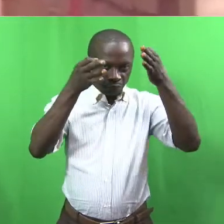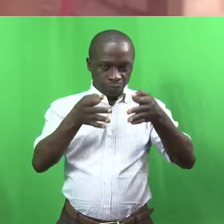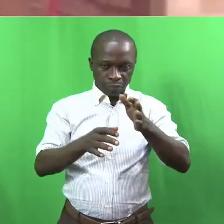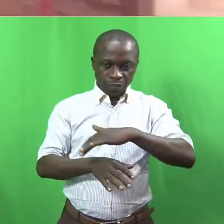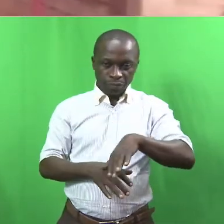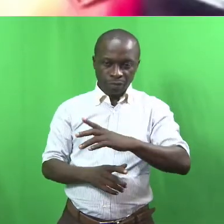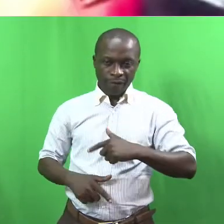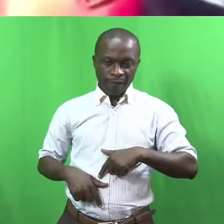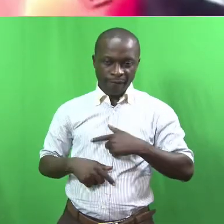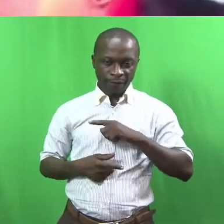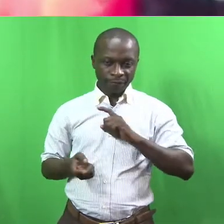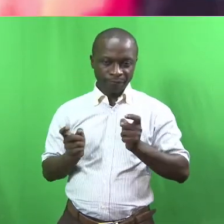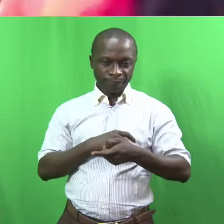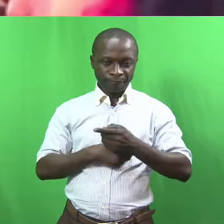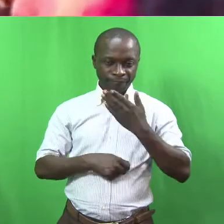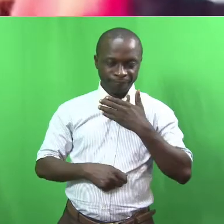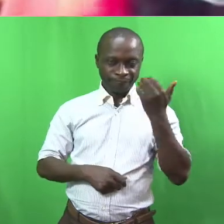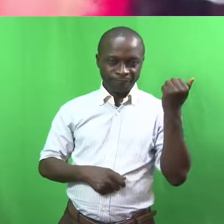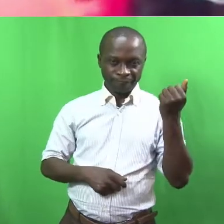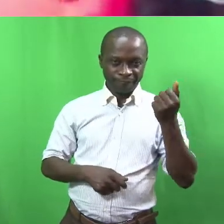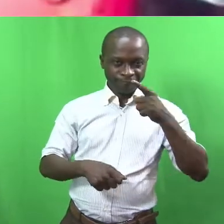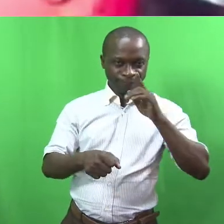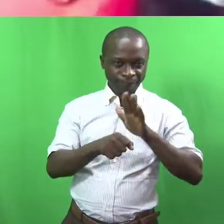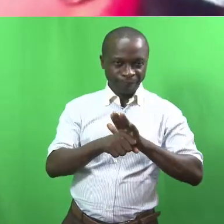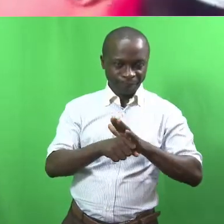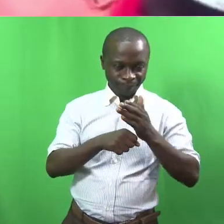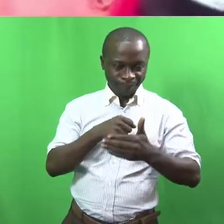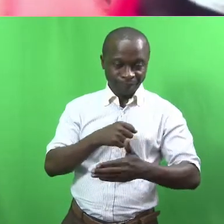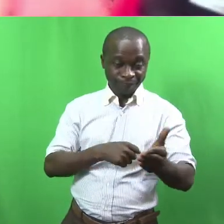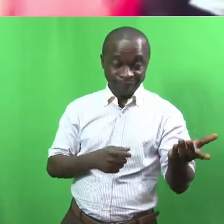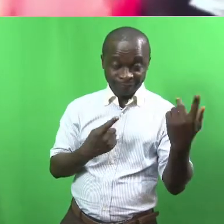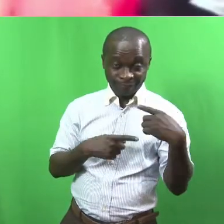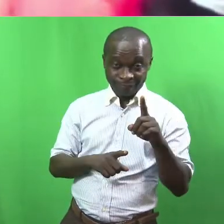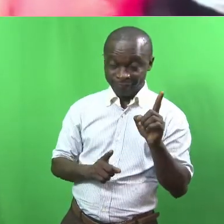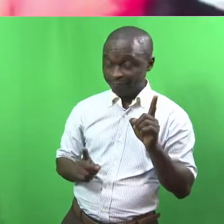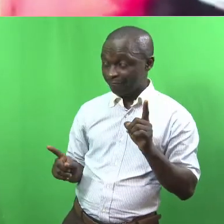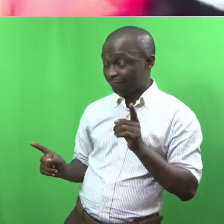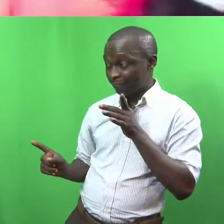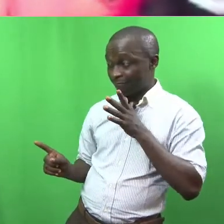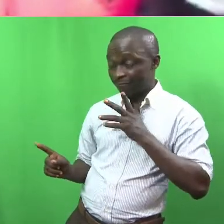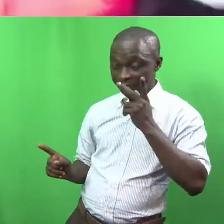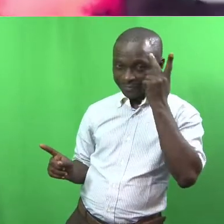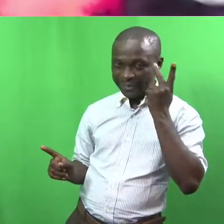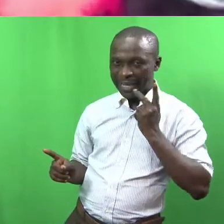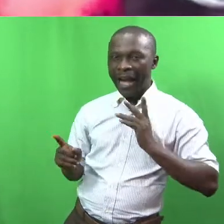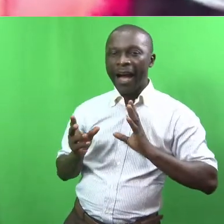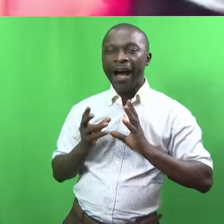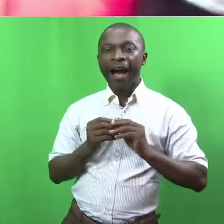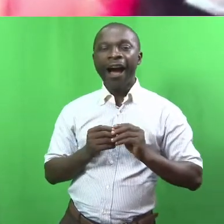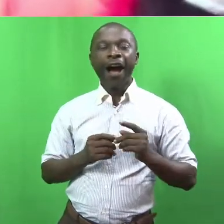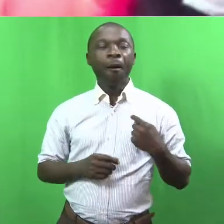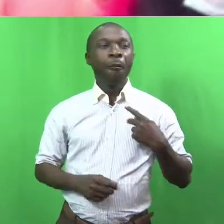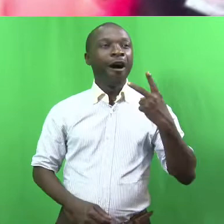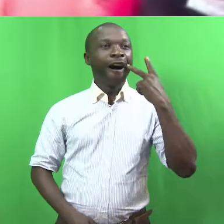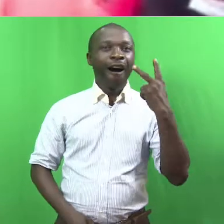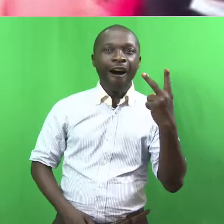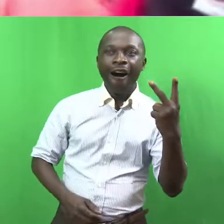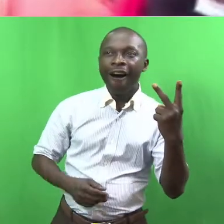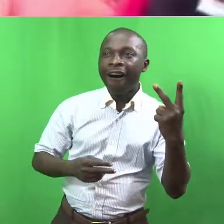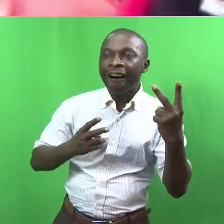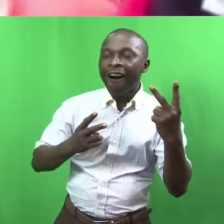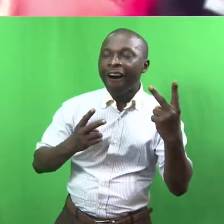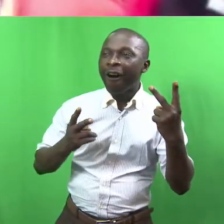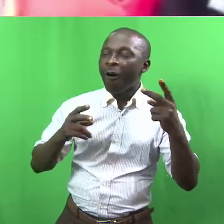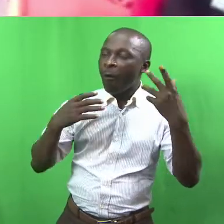leur cadre de vie. Je me réjouis de ce que tous les chantiers en cours avancent à un